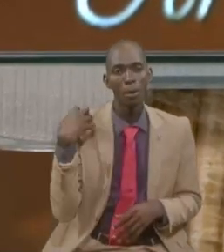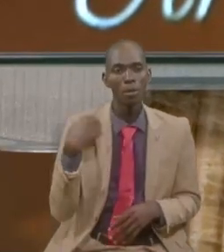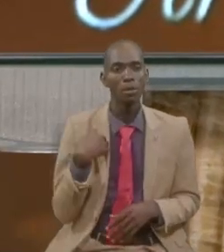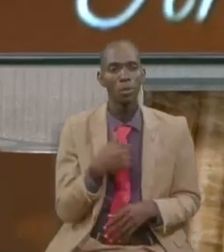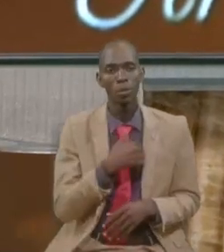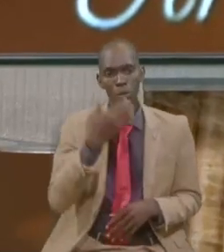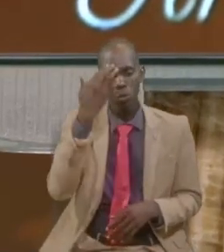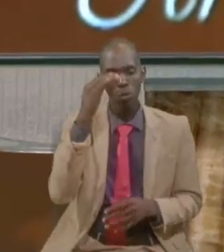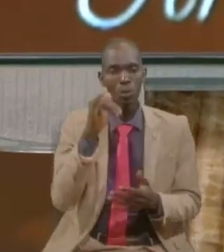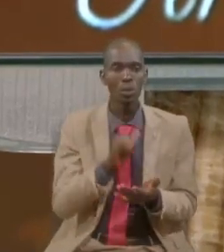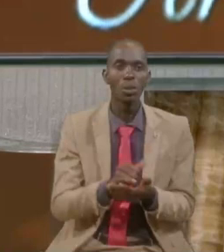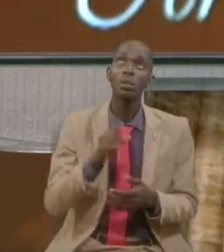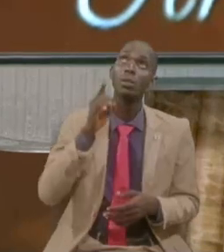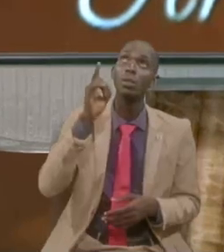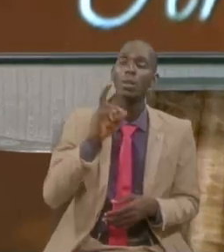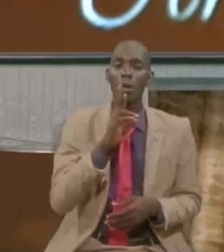16.